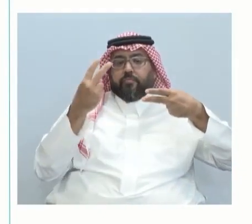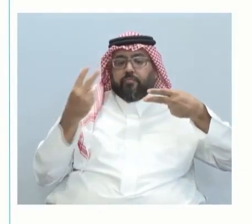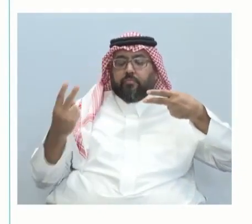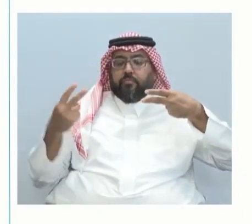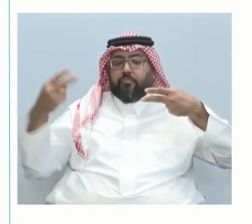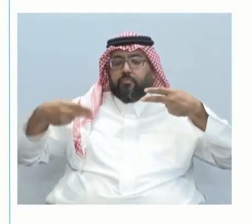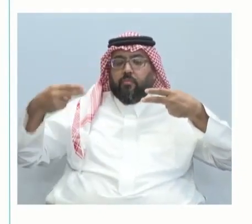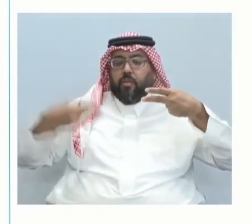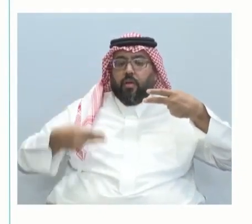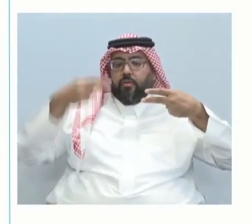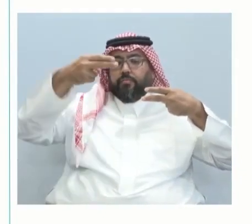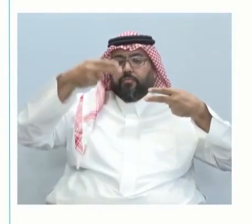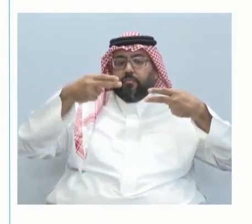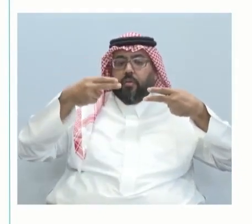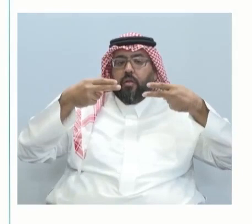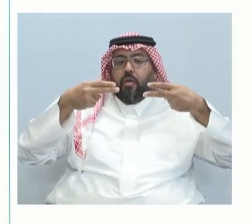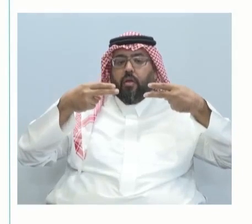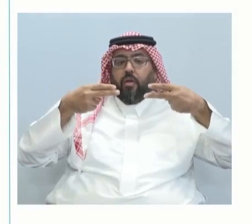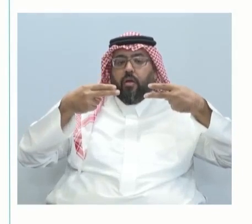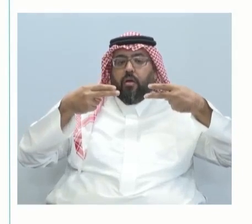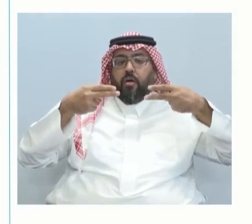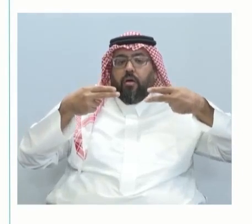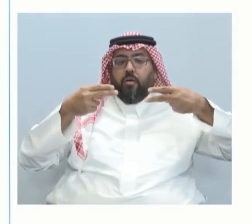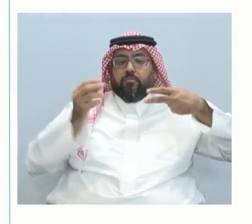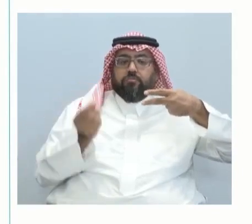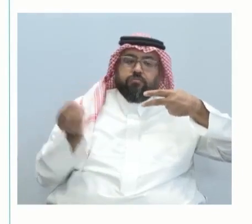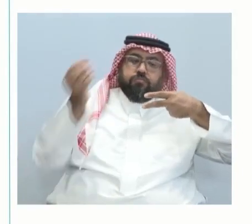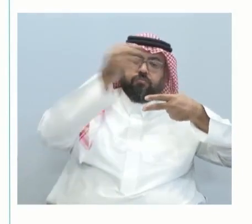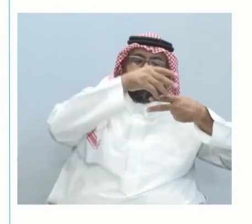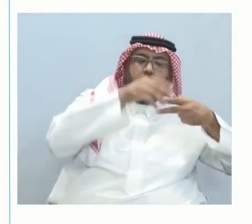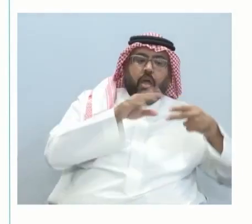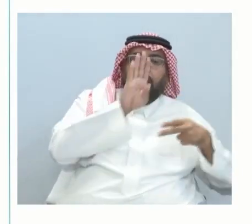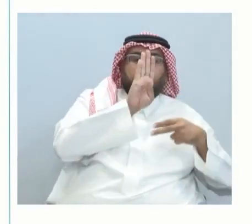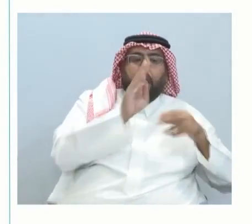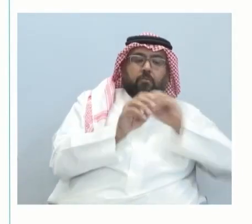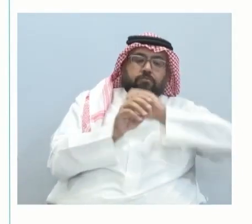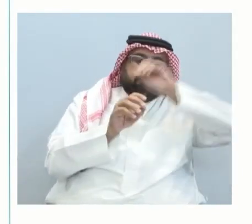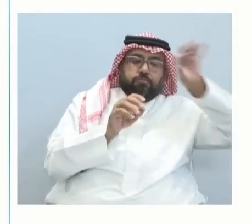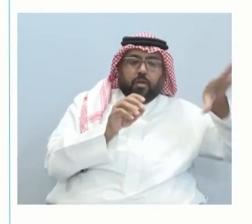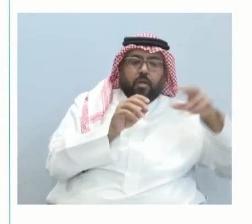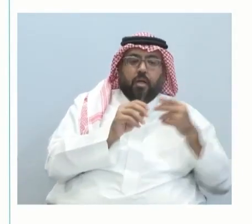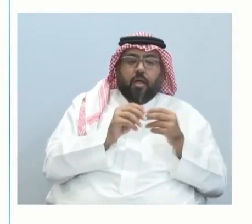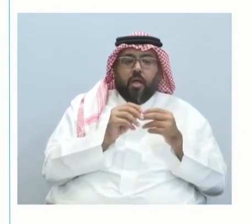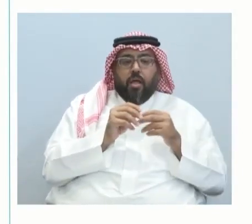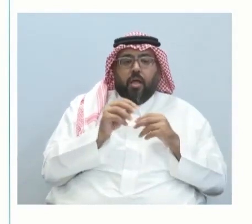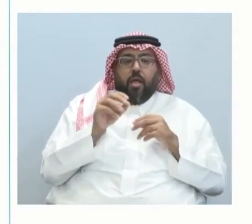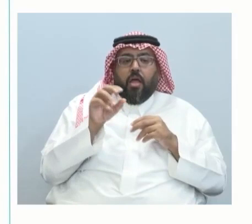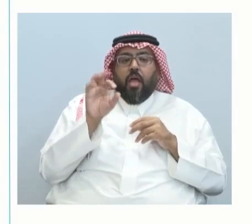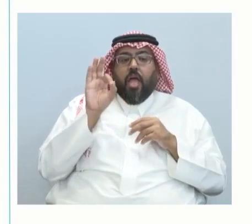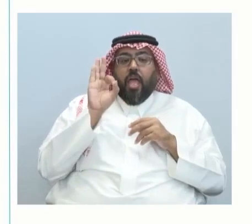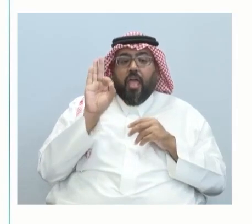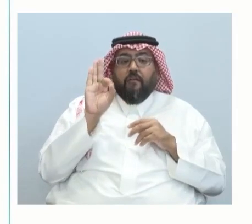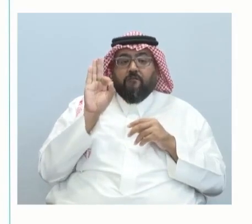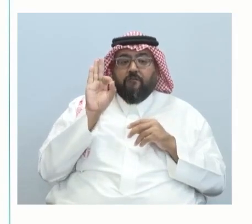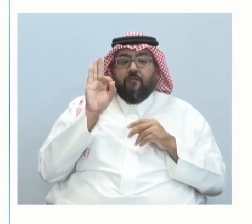الموجودين وين على ذره النيتروجين اعطوا مين اعطوا ما دام انه يحتوي على